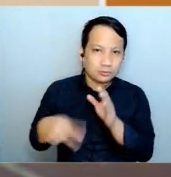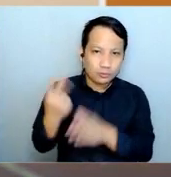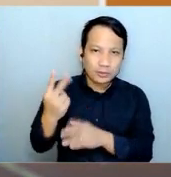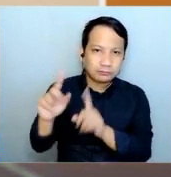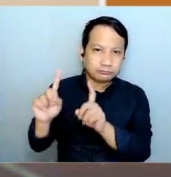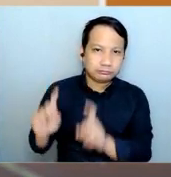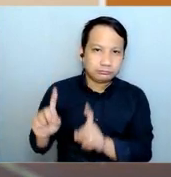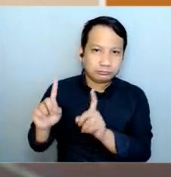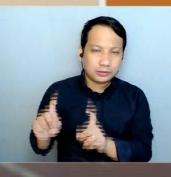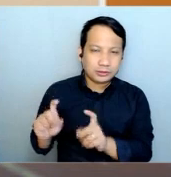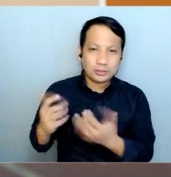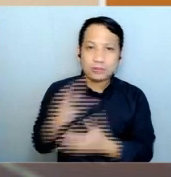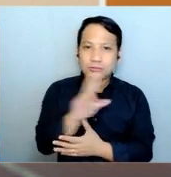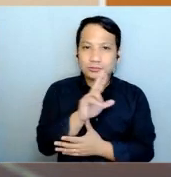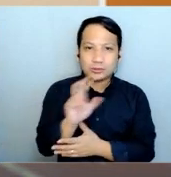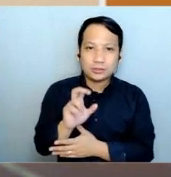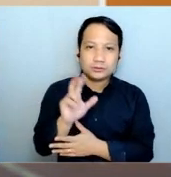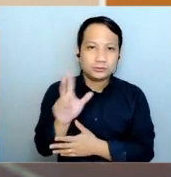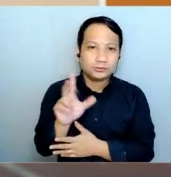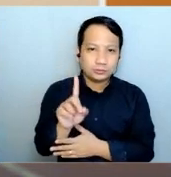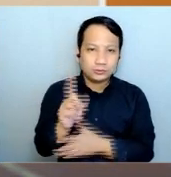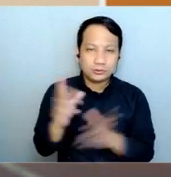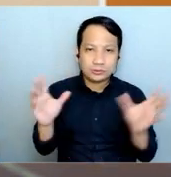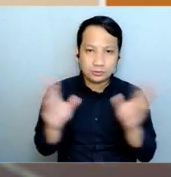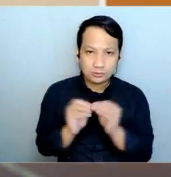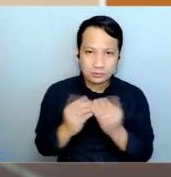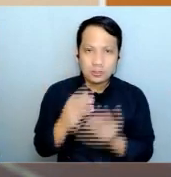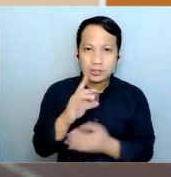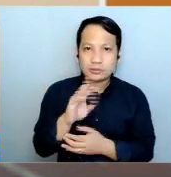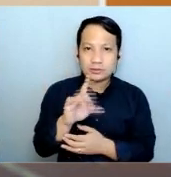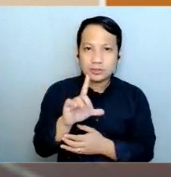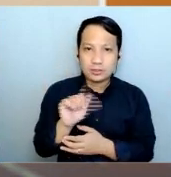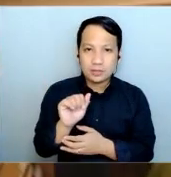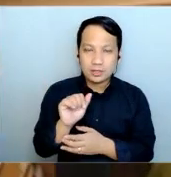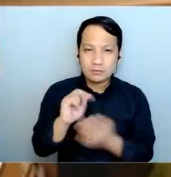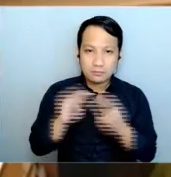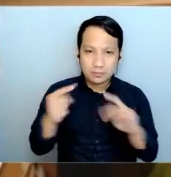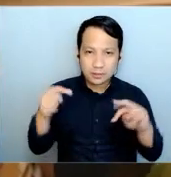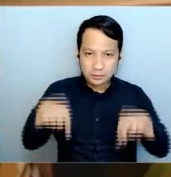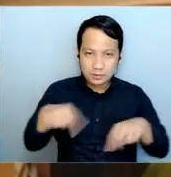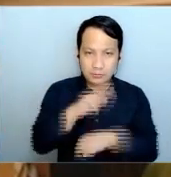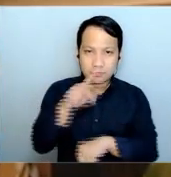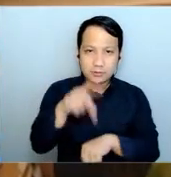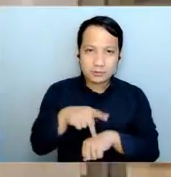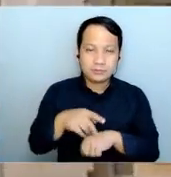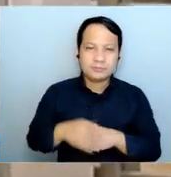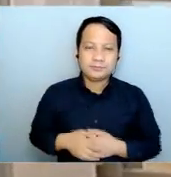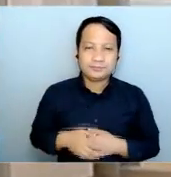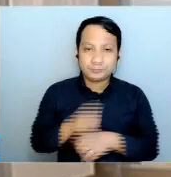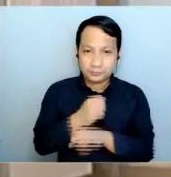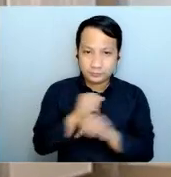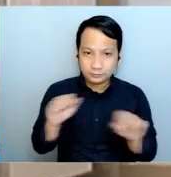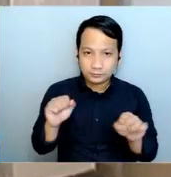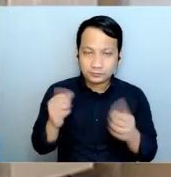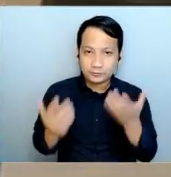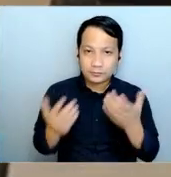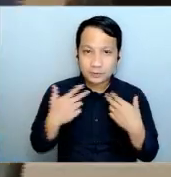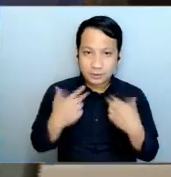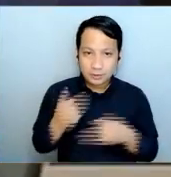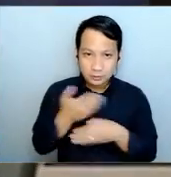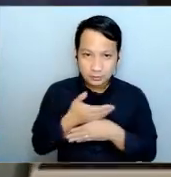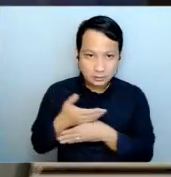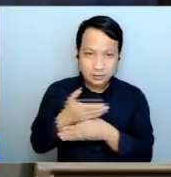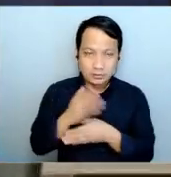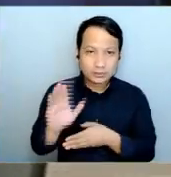ngayon, 331 ang total Delta variant cases sa bansa. Bagamat nasa safe zone pa ang healthcare utilization ng